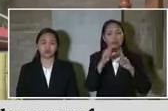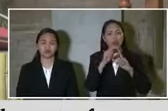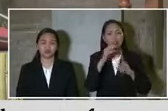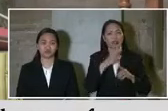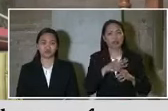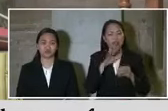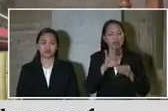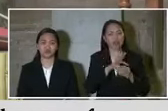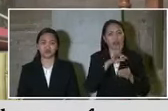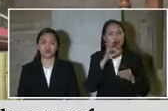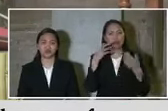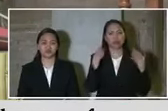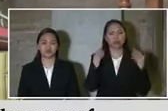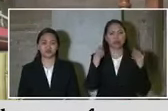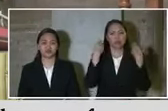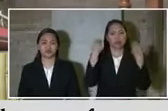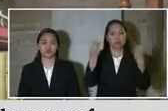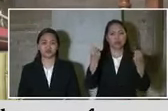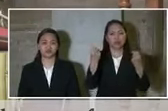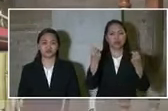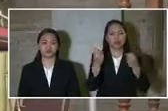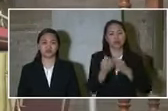soul shall be healed.